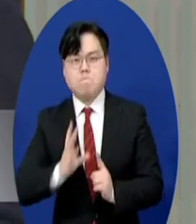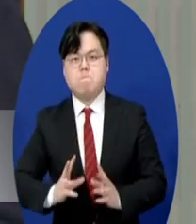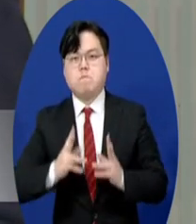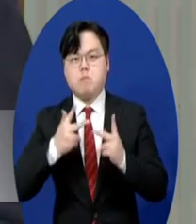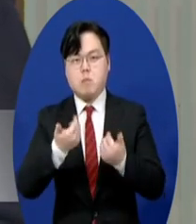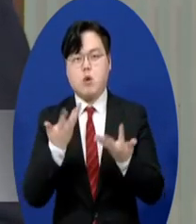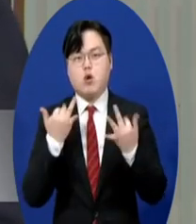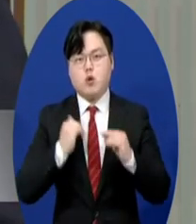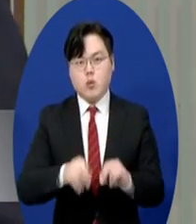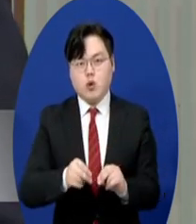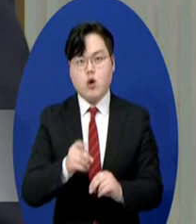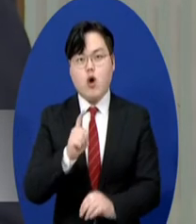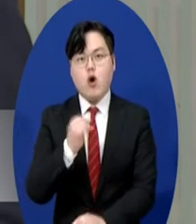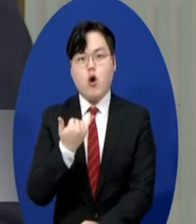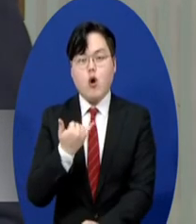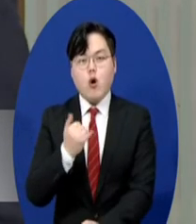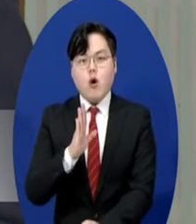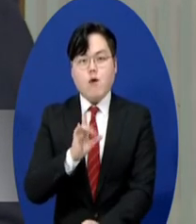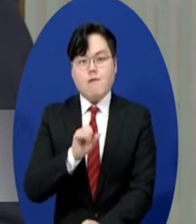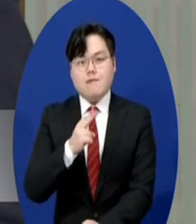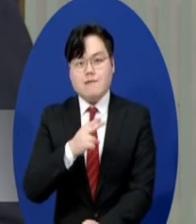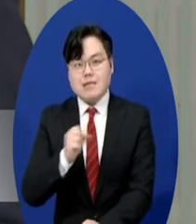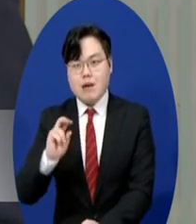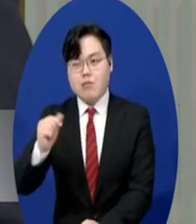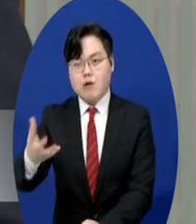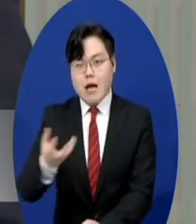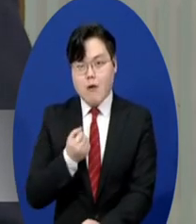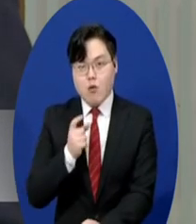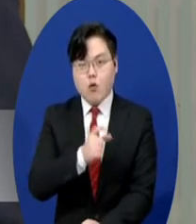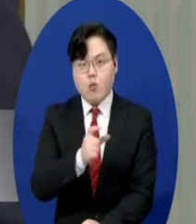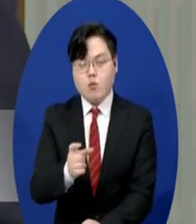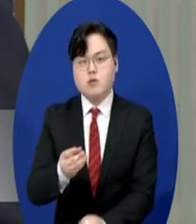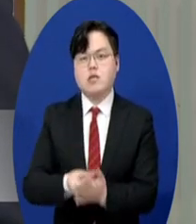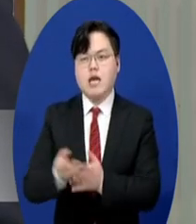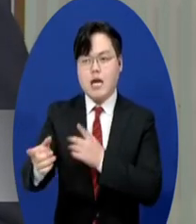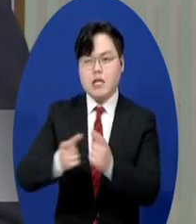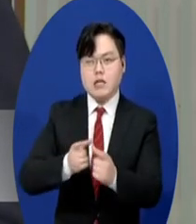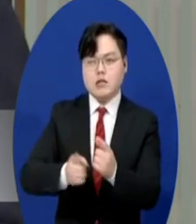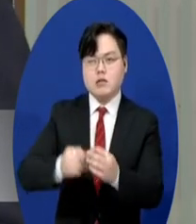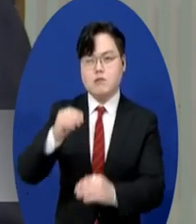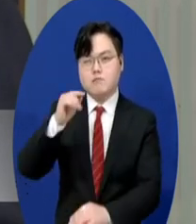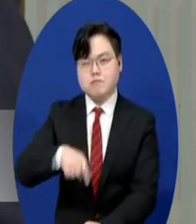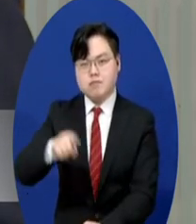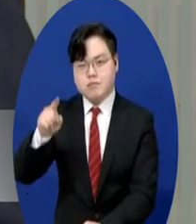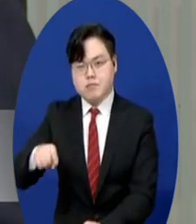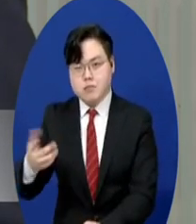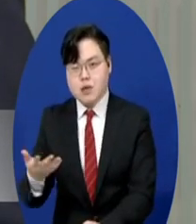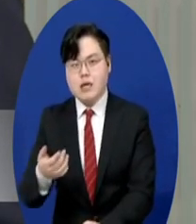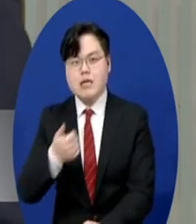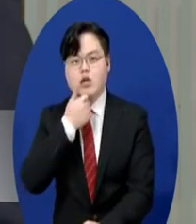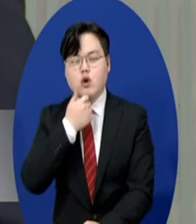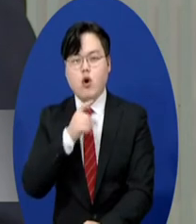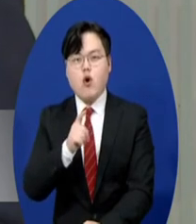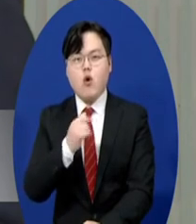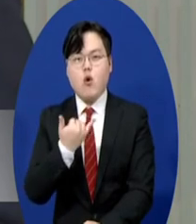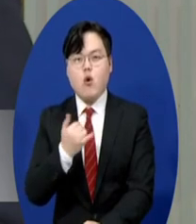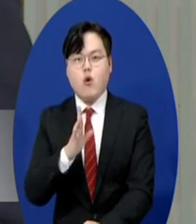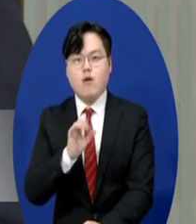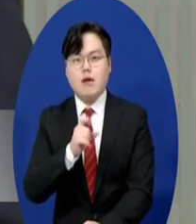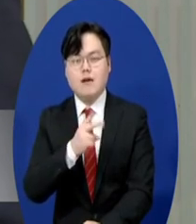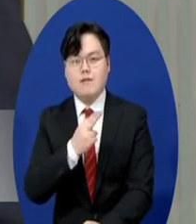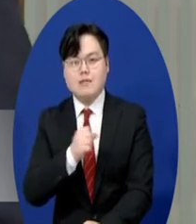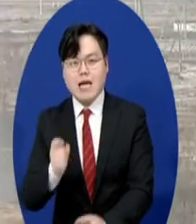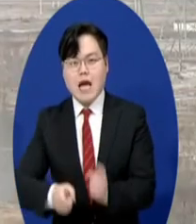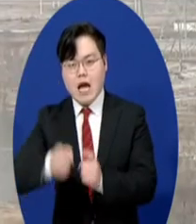сайжирна. Цаашлаад хувьцааг нь худалдаж авсан хүмүүс одоо тухайн компаниудын эдийн засгийн үзүүлэлтүүд цаашлаад бол хувьцааны ханшны үр